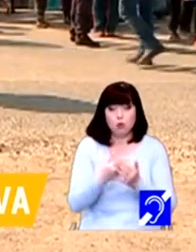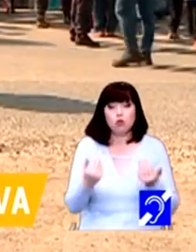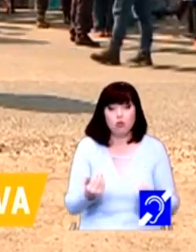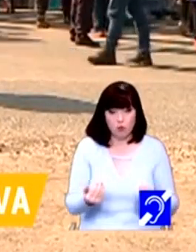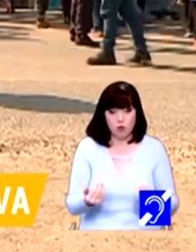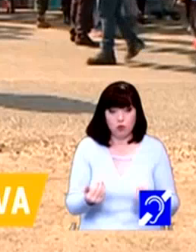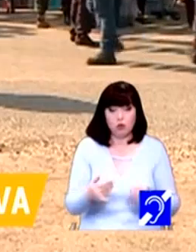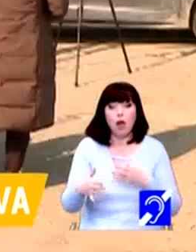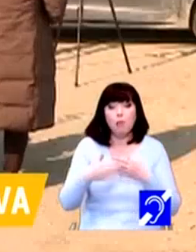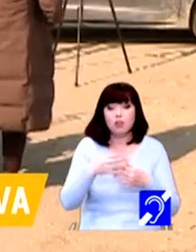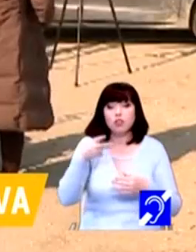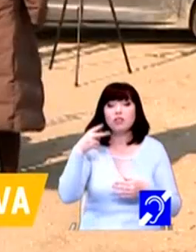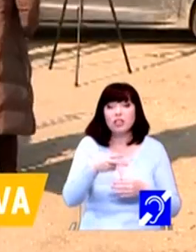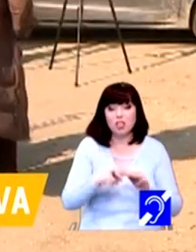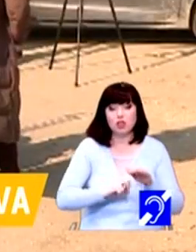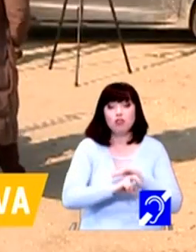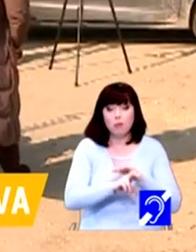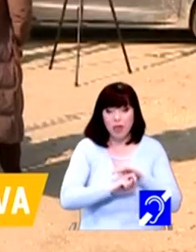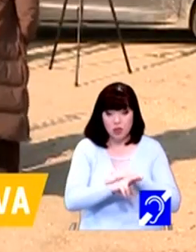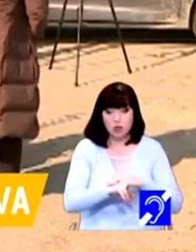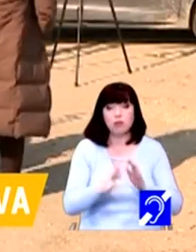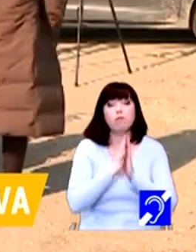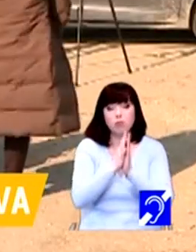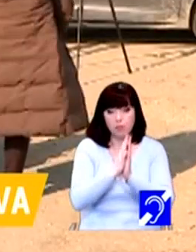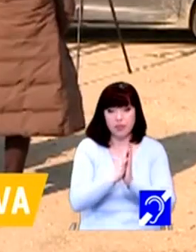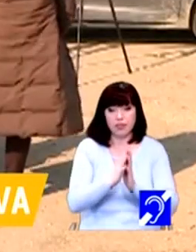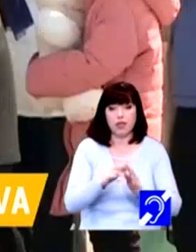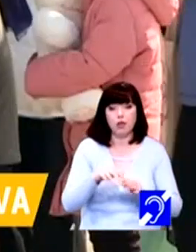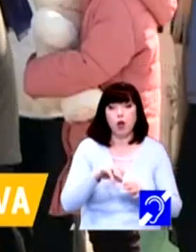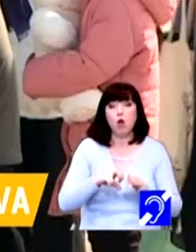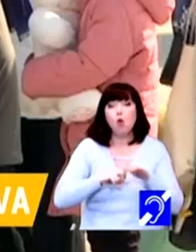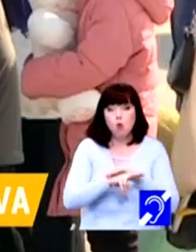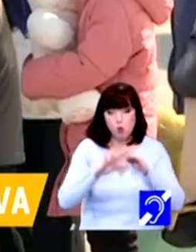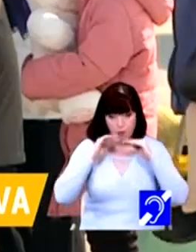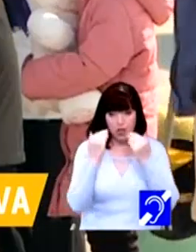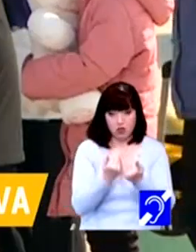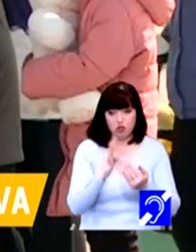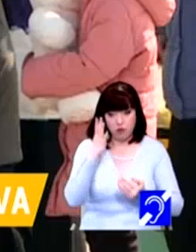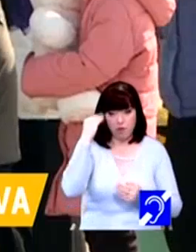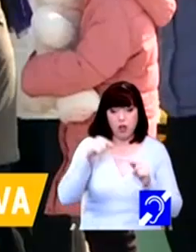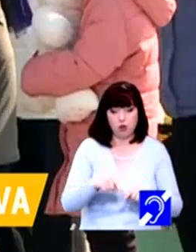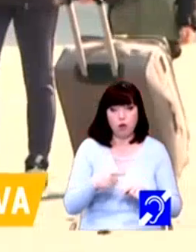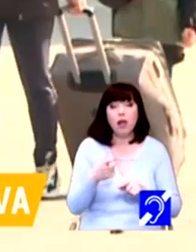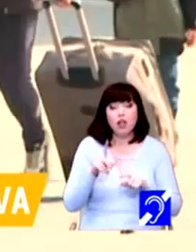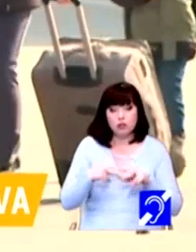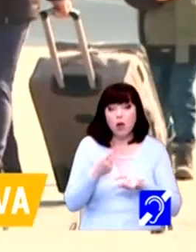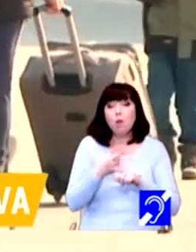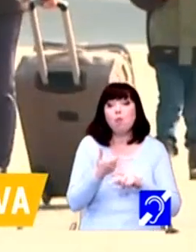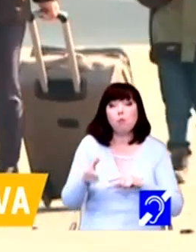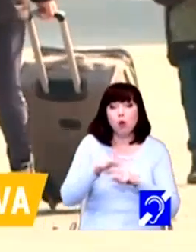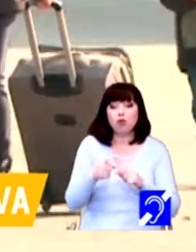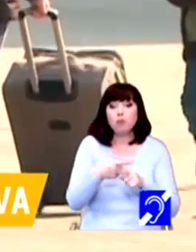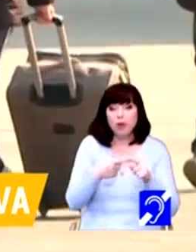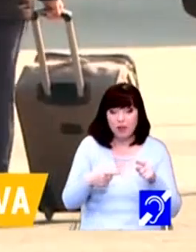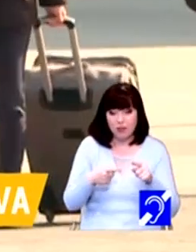astăzi, aproape 2000 de refugiați au solicitat azil în Republica Moldova. Mai mult de jumătate din aceștia